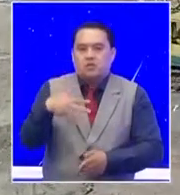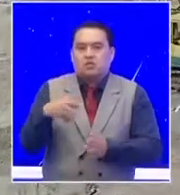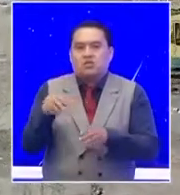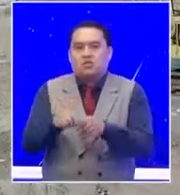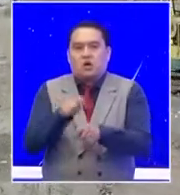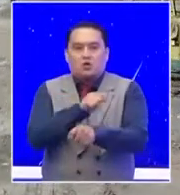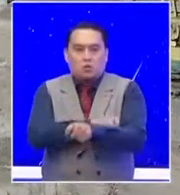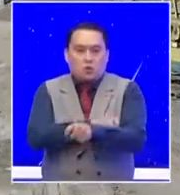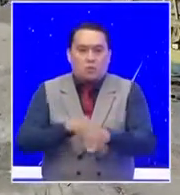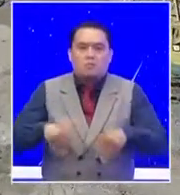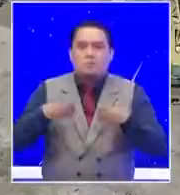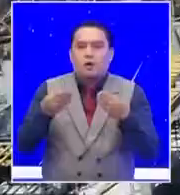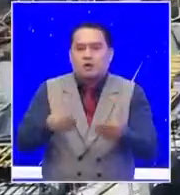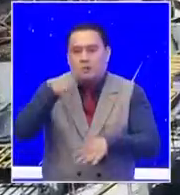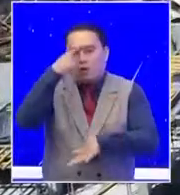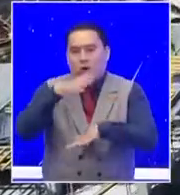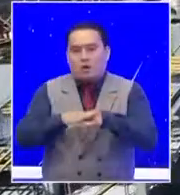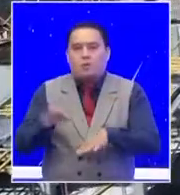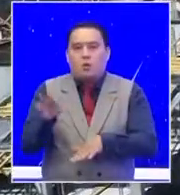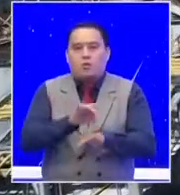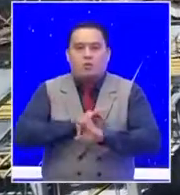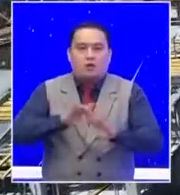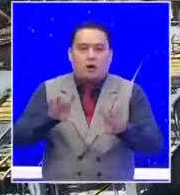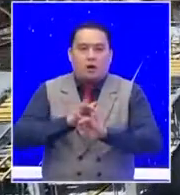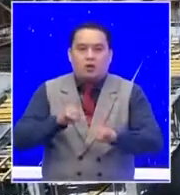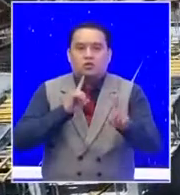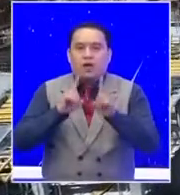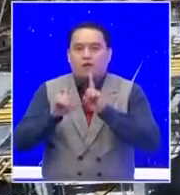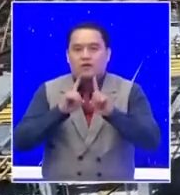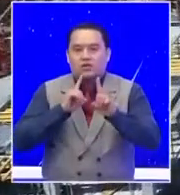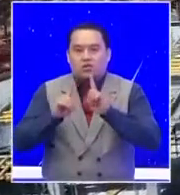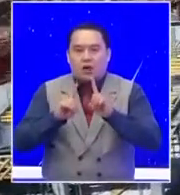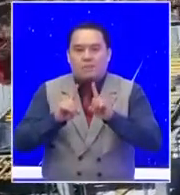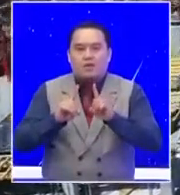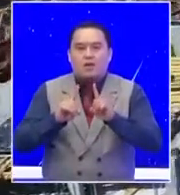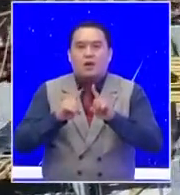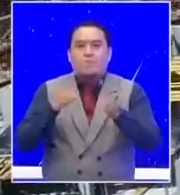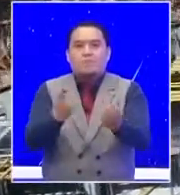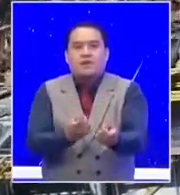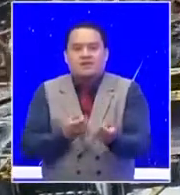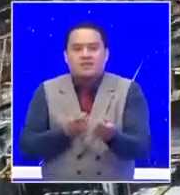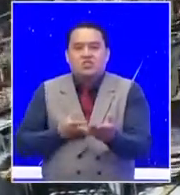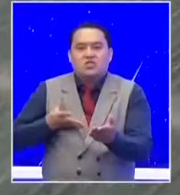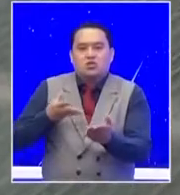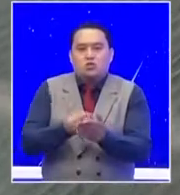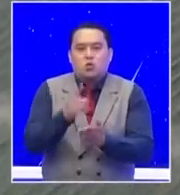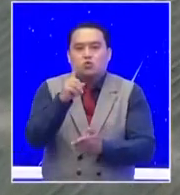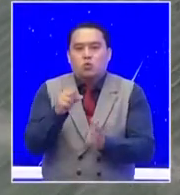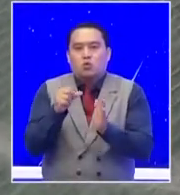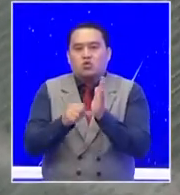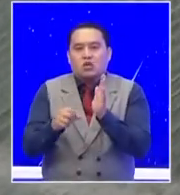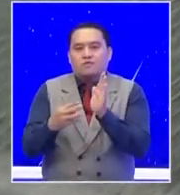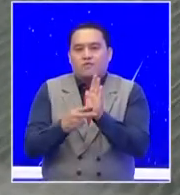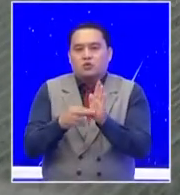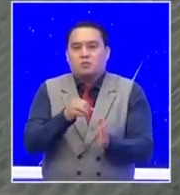квадратных метров жилья, рассказал аким области Амандык Баталов в ходе селекторной связи. Привлечено инвестиции на 168